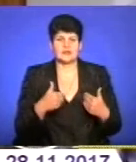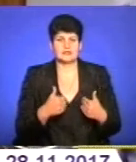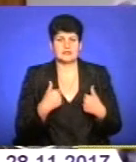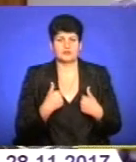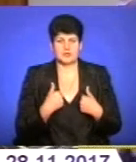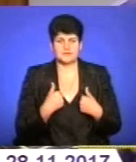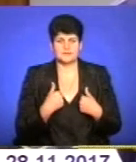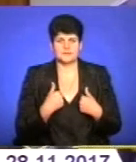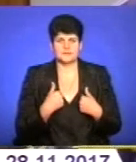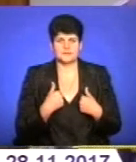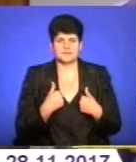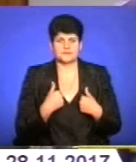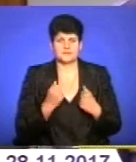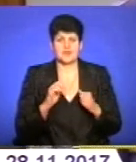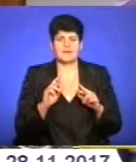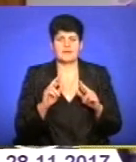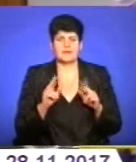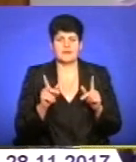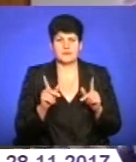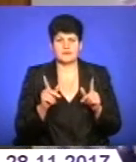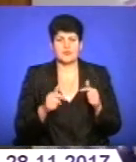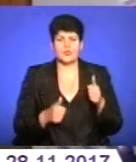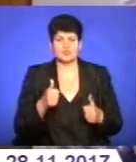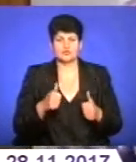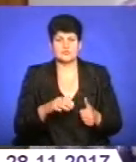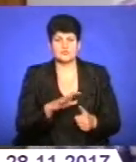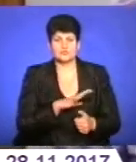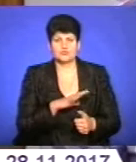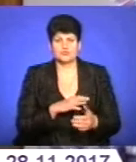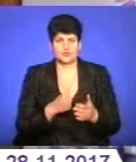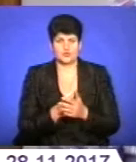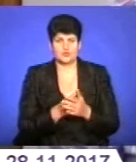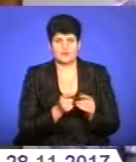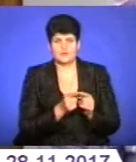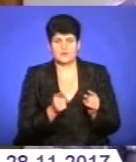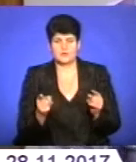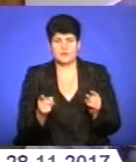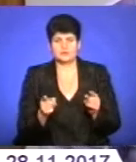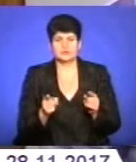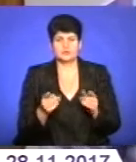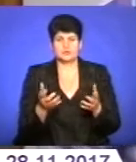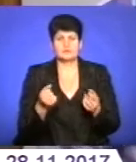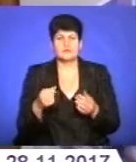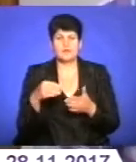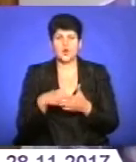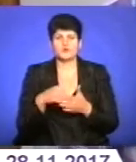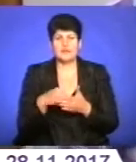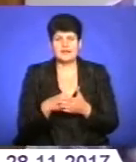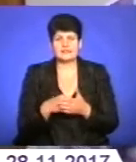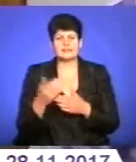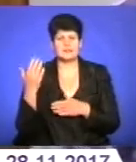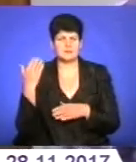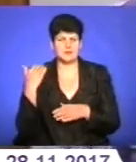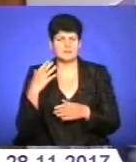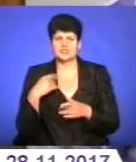нас, якби конкурси проходили до сих пір так, що приходили конверти, і наперед ще конверти